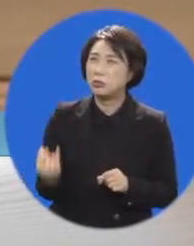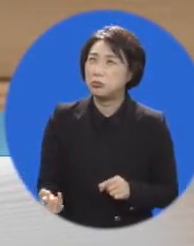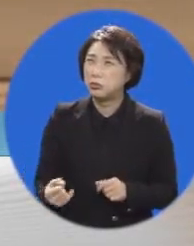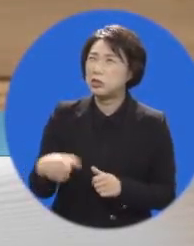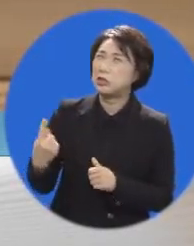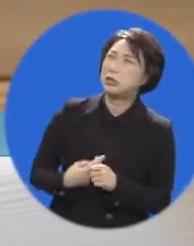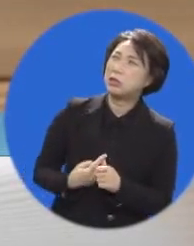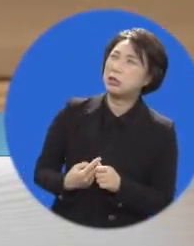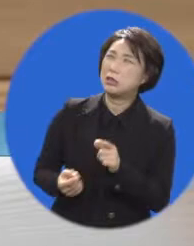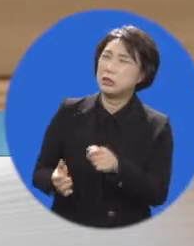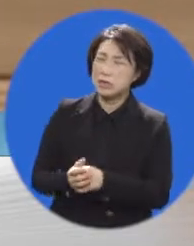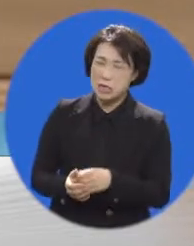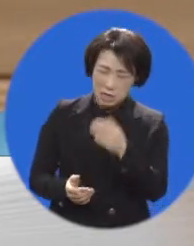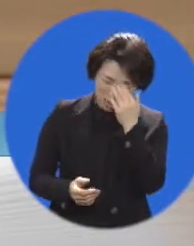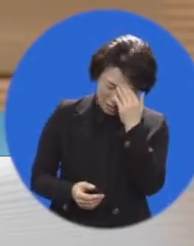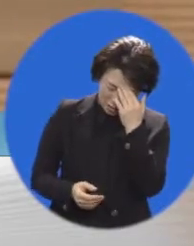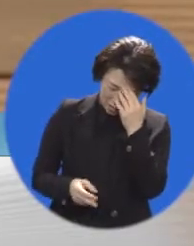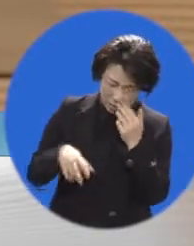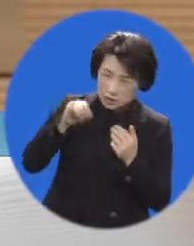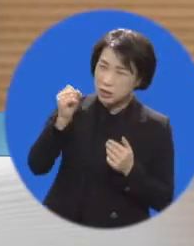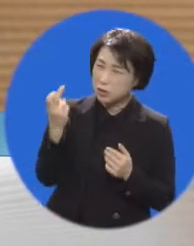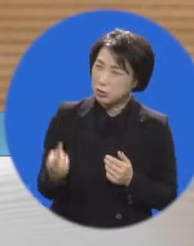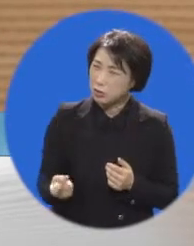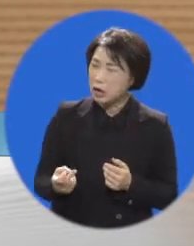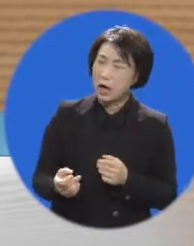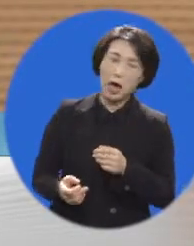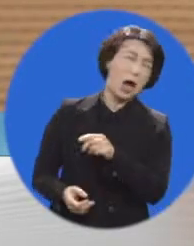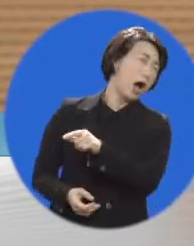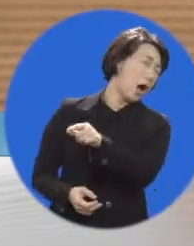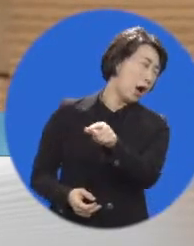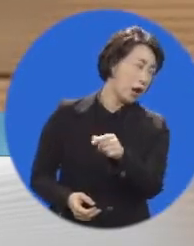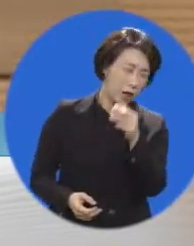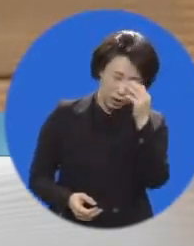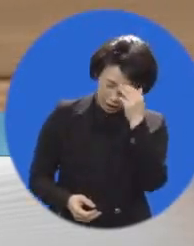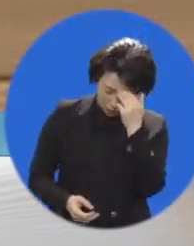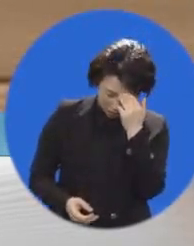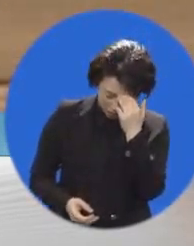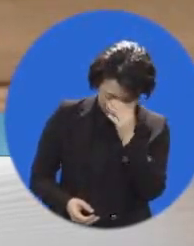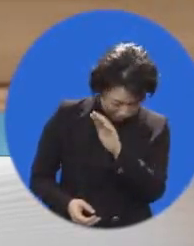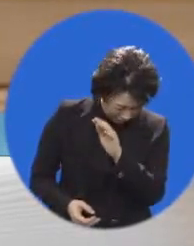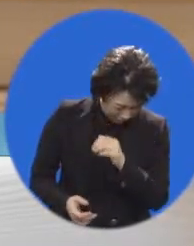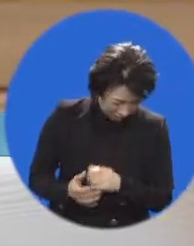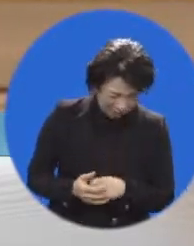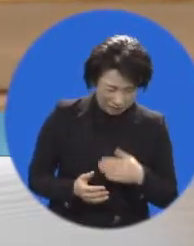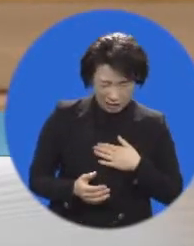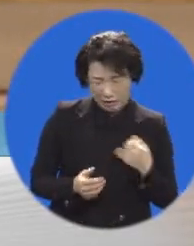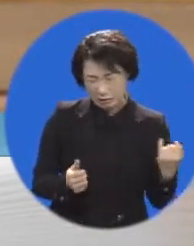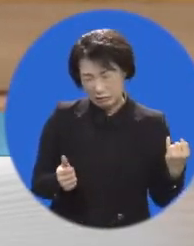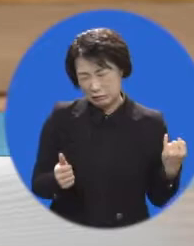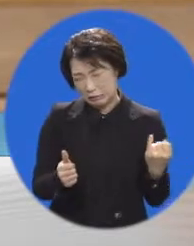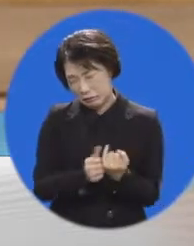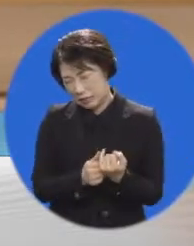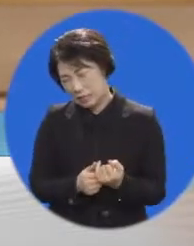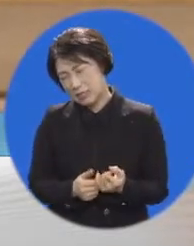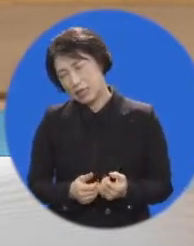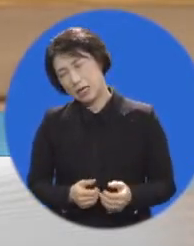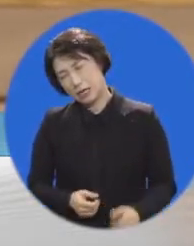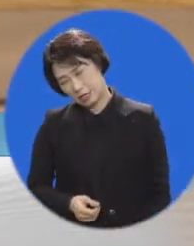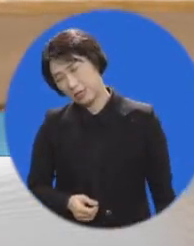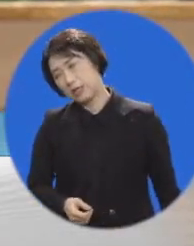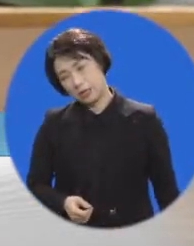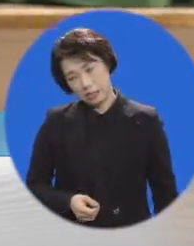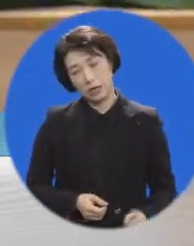살고 굽지 않은 그 시동생들 정말 아이고 정말로 어쩌다 내가 이런 집으로 시집갔나 모르겠다.